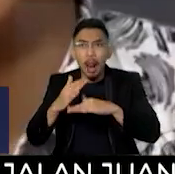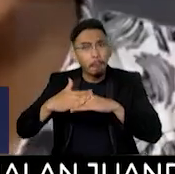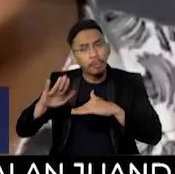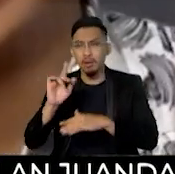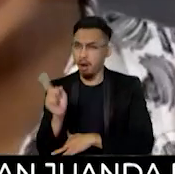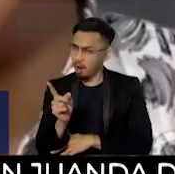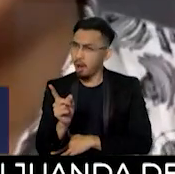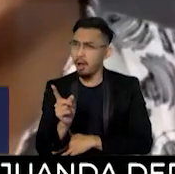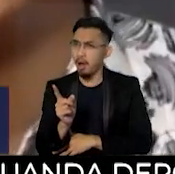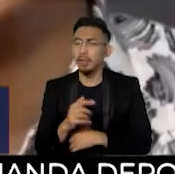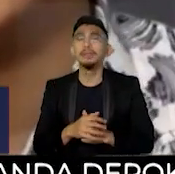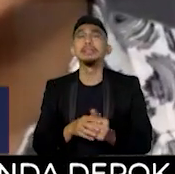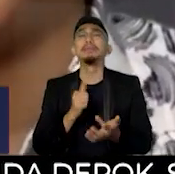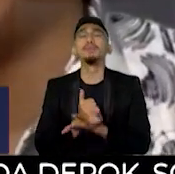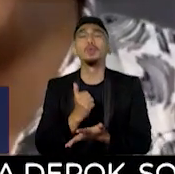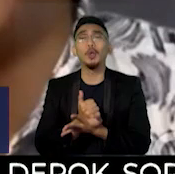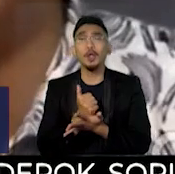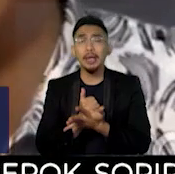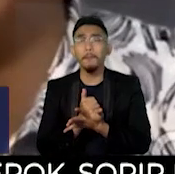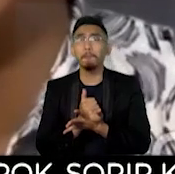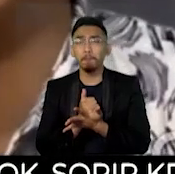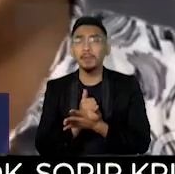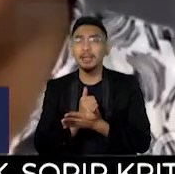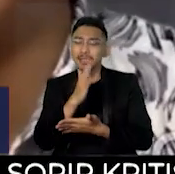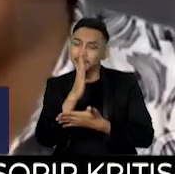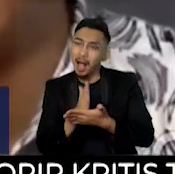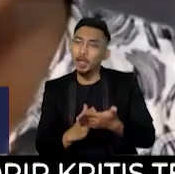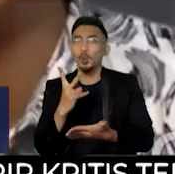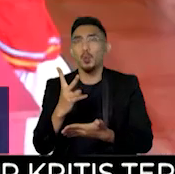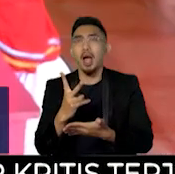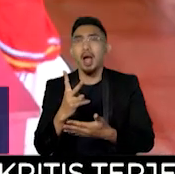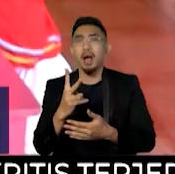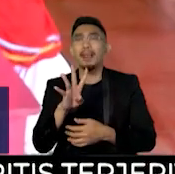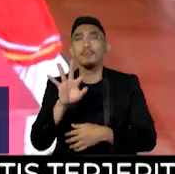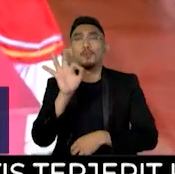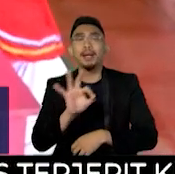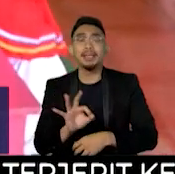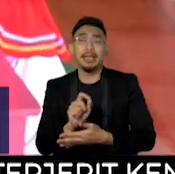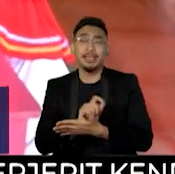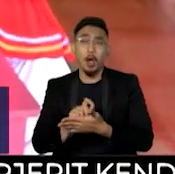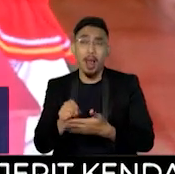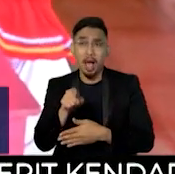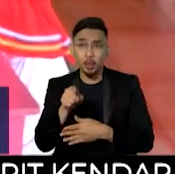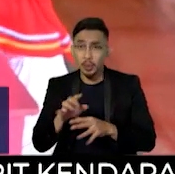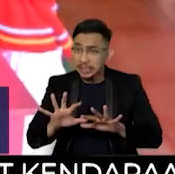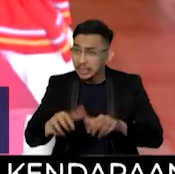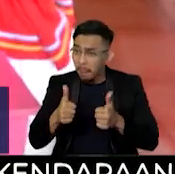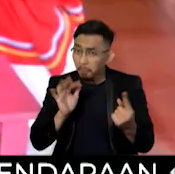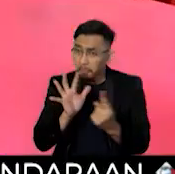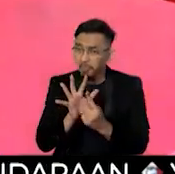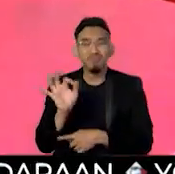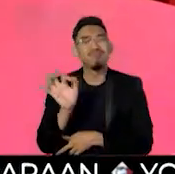Bahwa sebetulnya hampir bisa dikatakan separuhnya atau 40% lebih sekolah sebetulnya belum siap untuk melakukan